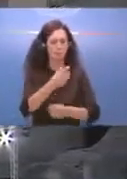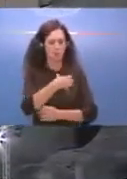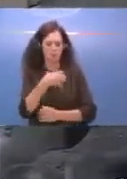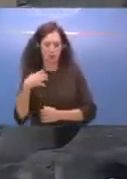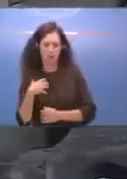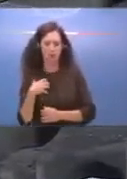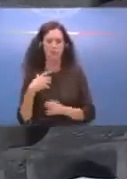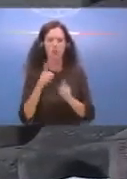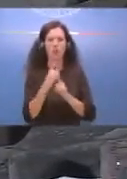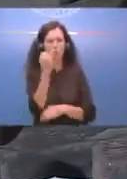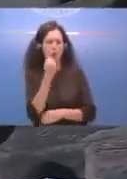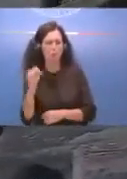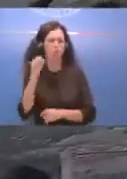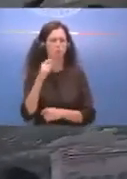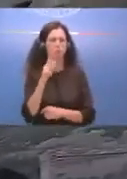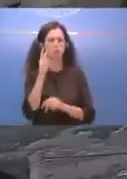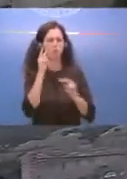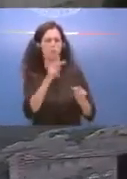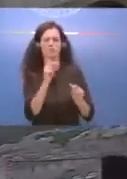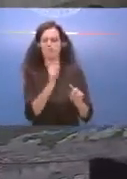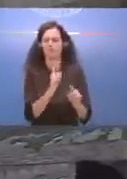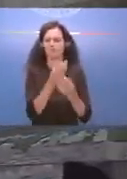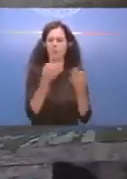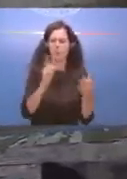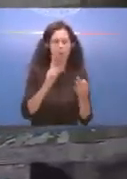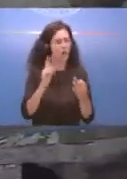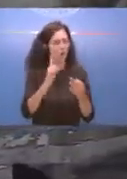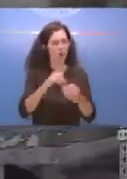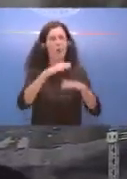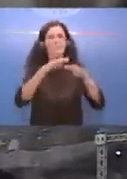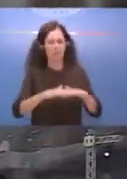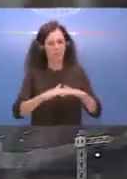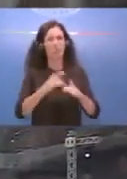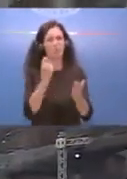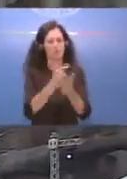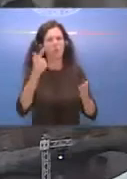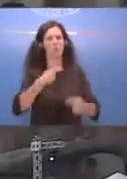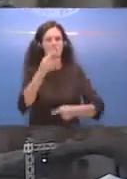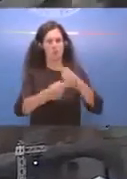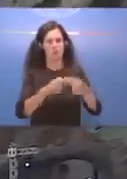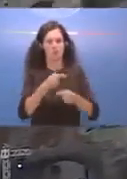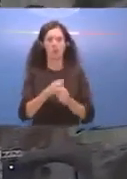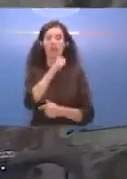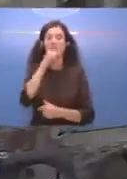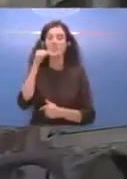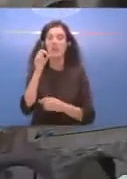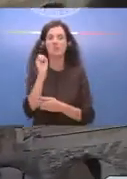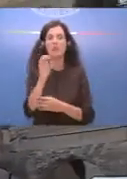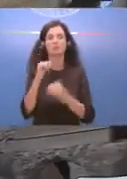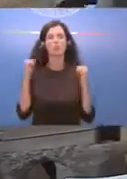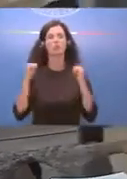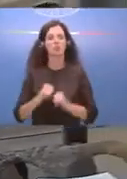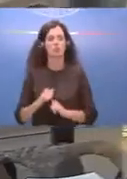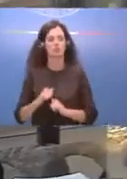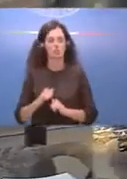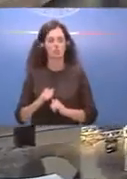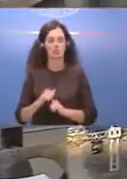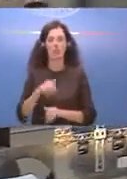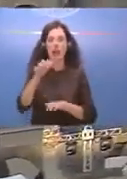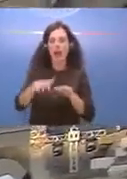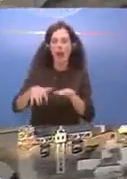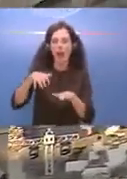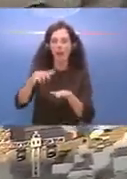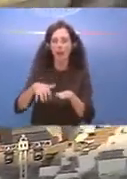sconsiderati del patrimonio stesso occorre sviluppare una un'educazione civica all'archeologia e al patrimonio culturale